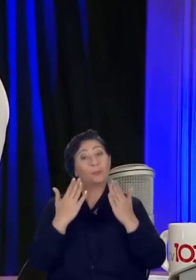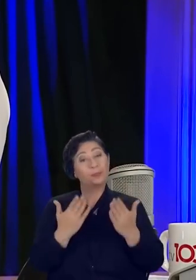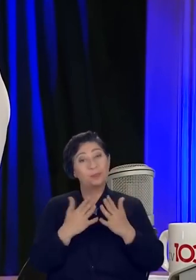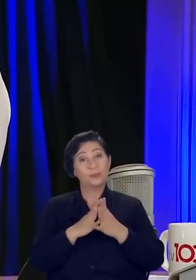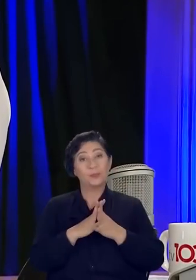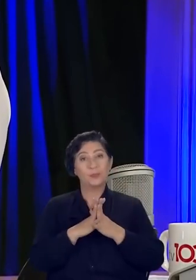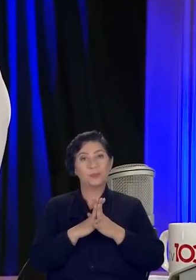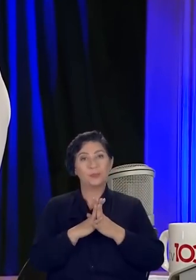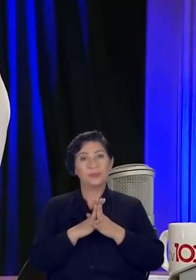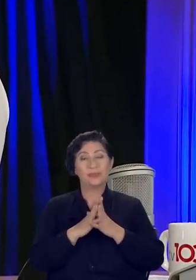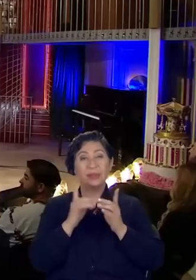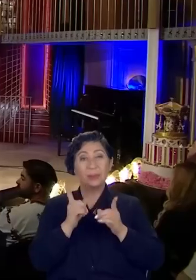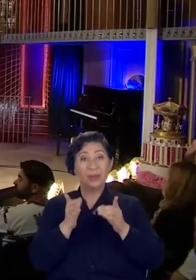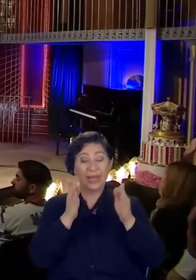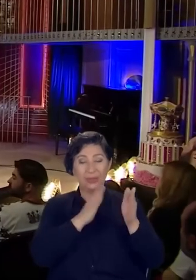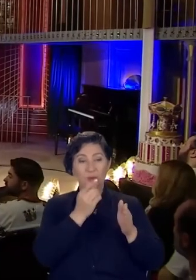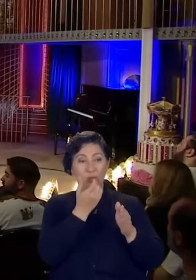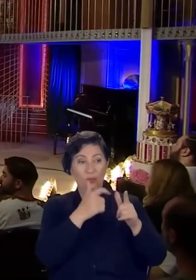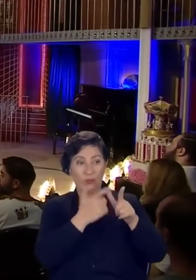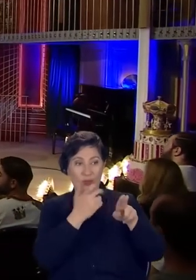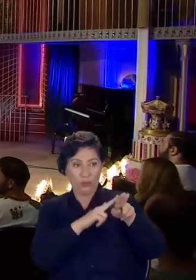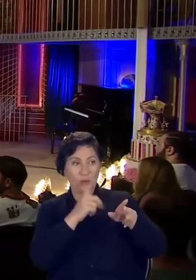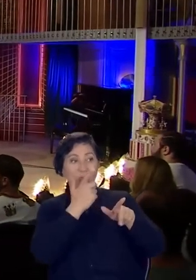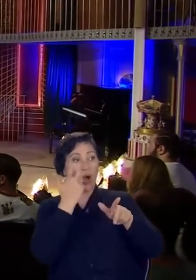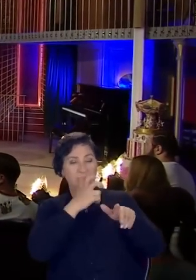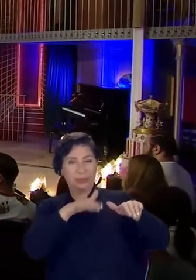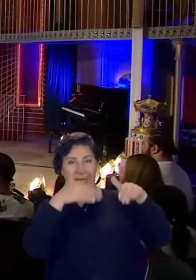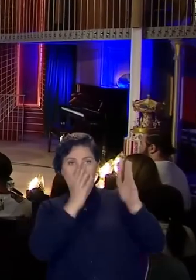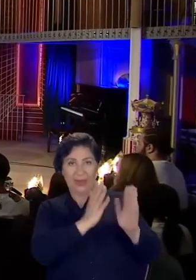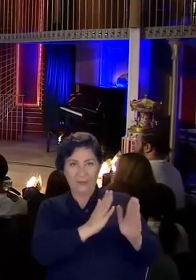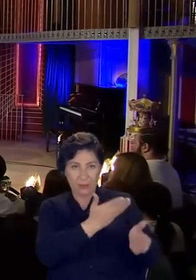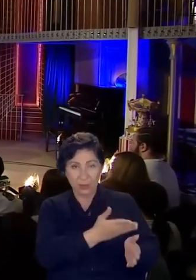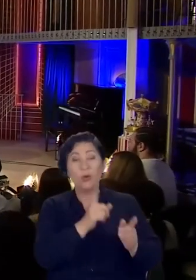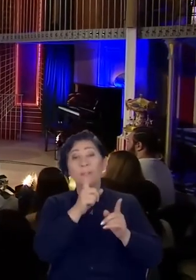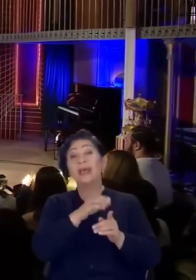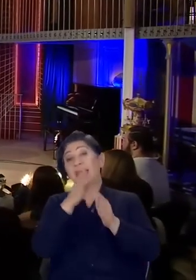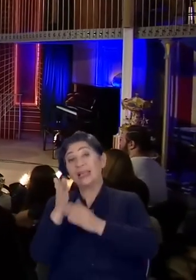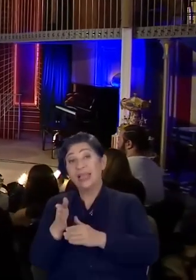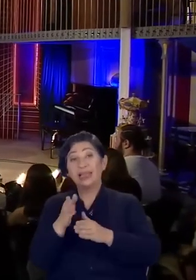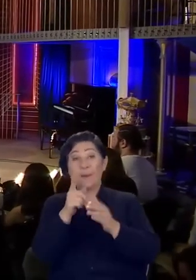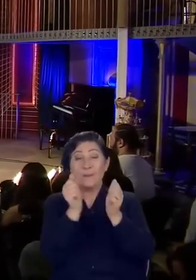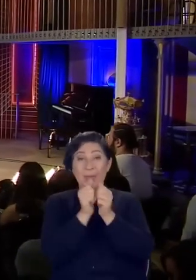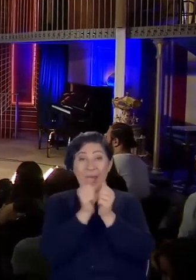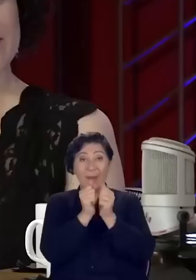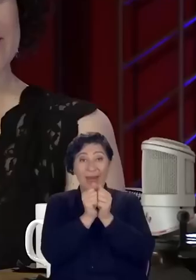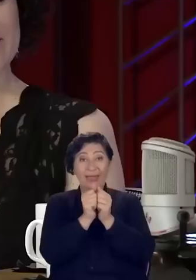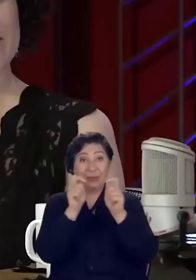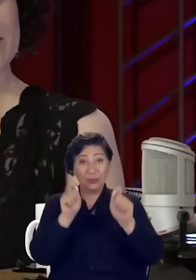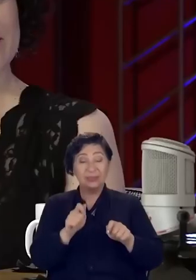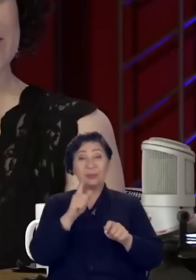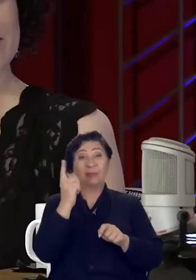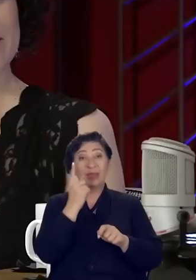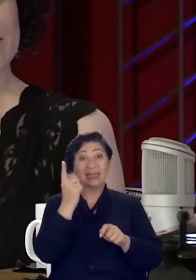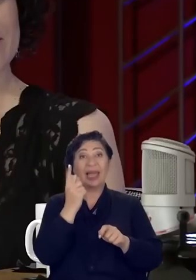Şimdi bir yandan Ufuk'un tabii ki konserleri devam ediyor. Bir yandan beraberce yapacağınız bir